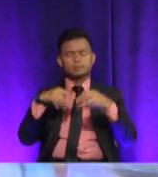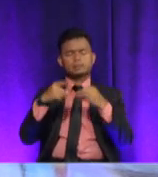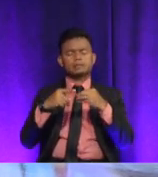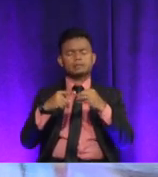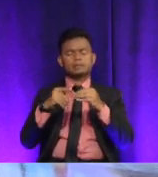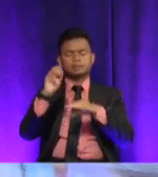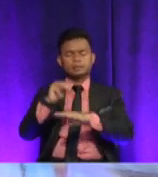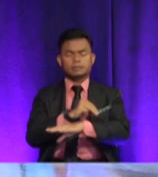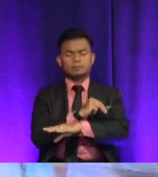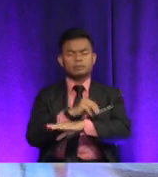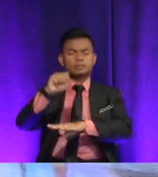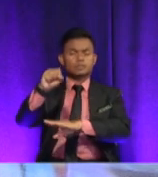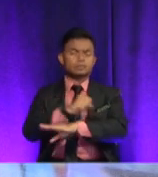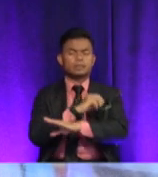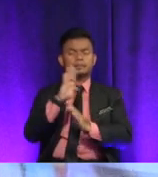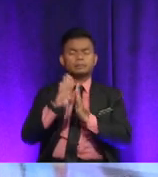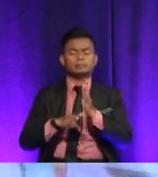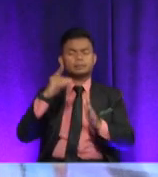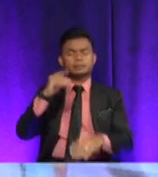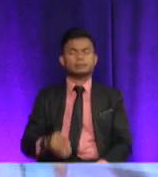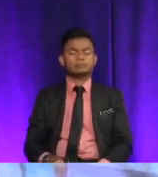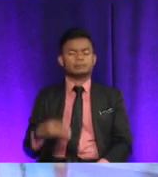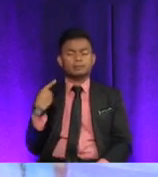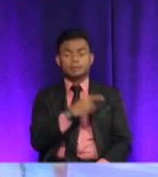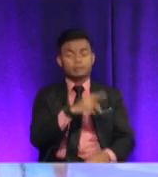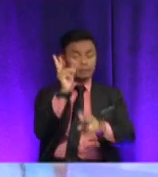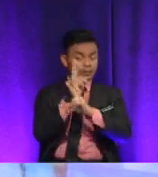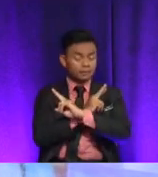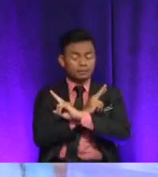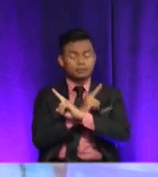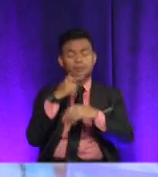syair bidadari ini kita kembali haid dan segitiga